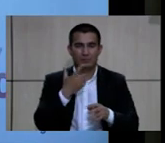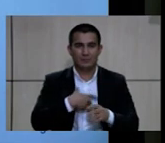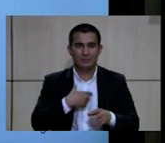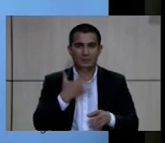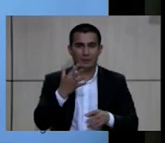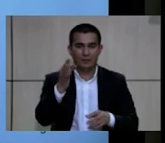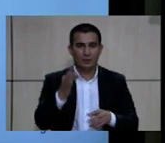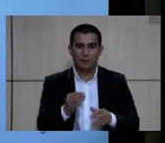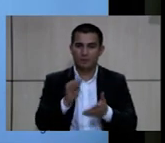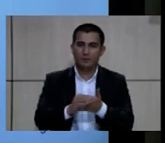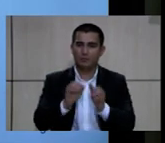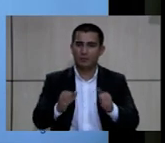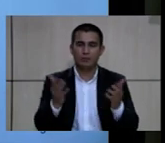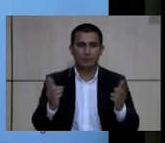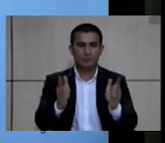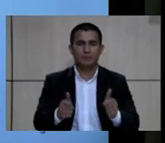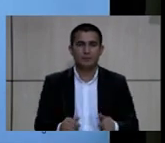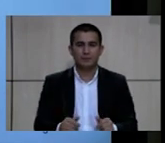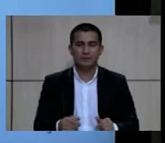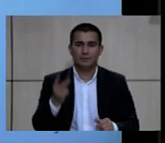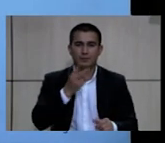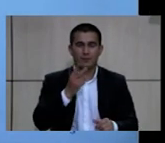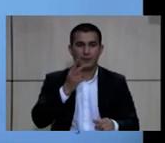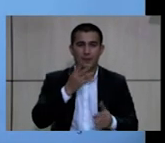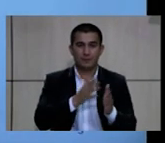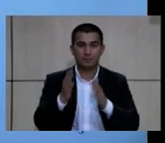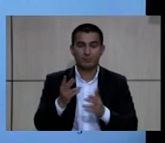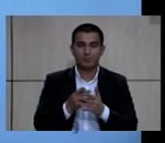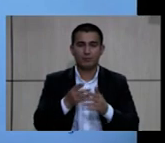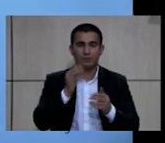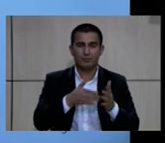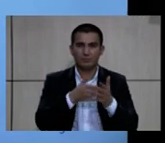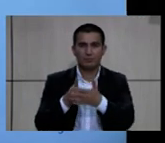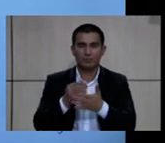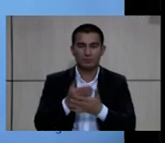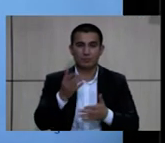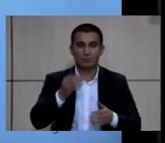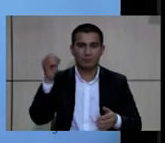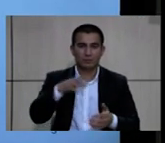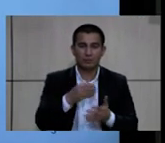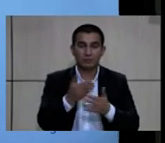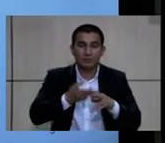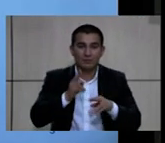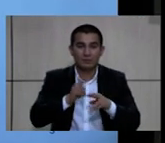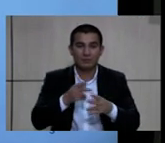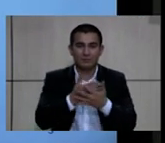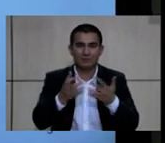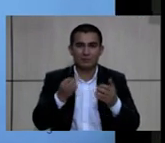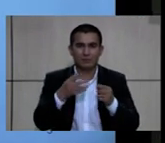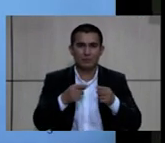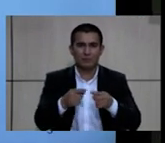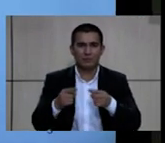qo'ying. Ikkinchi savolimiz. Yoyiq burchak to'g'ri burchakdan necha gradusga farq